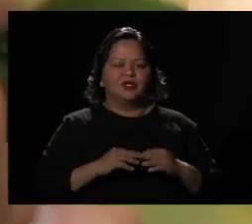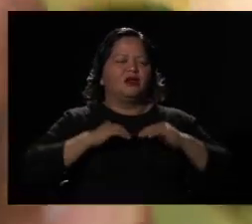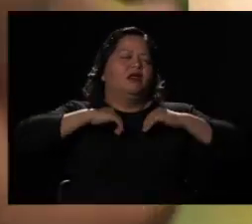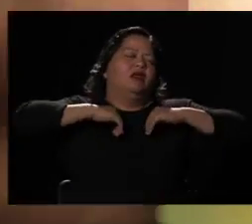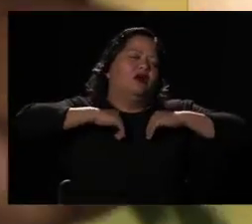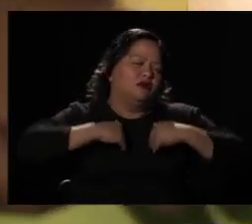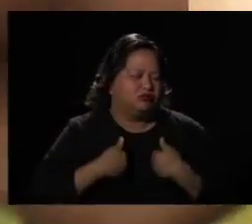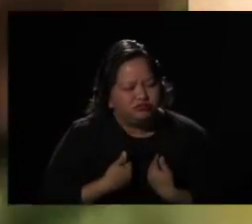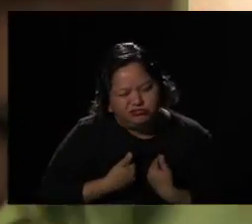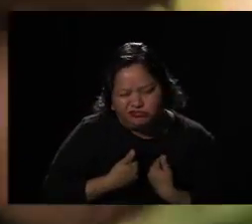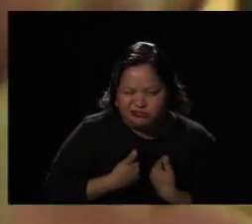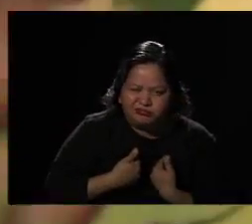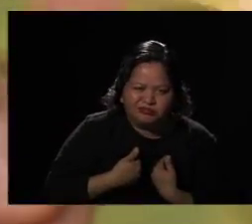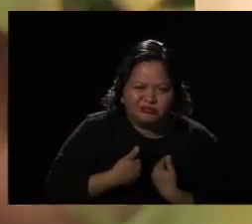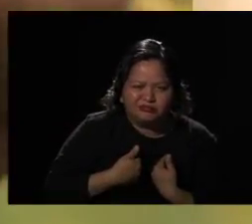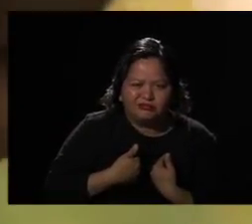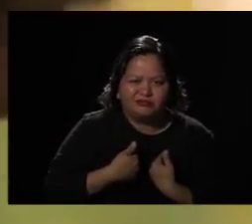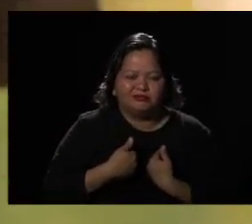tinino